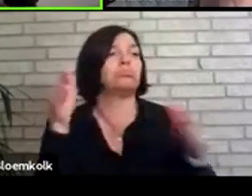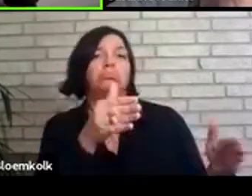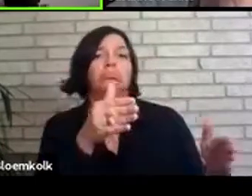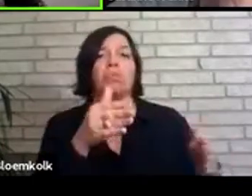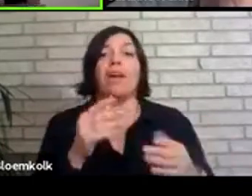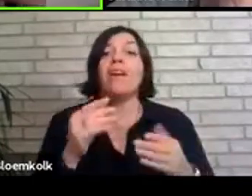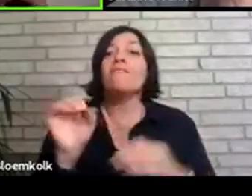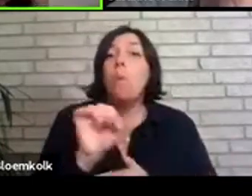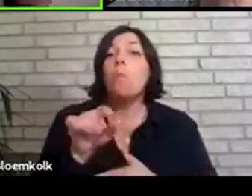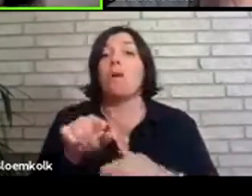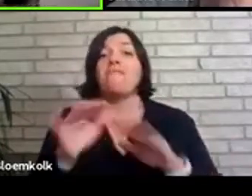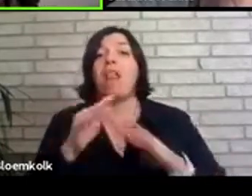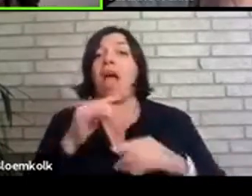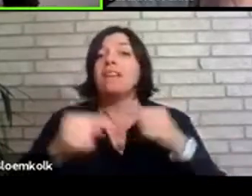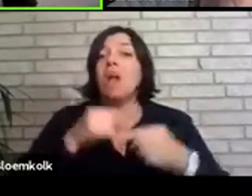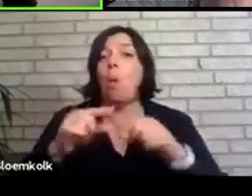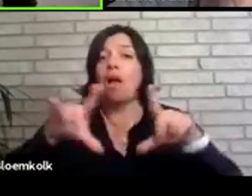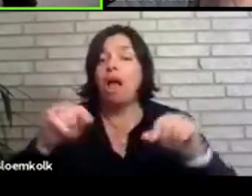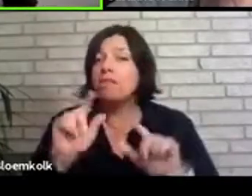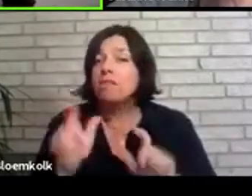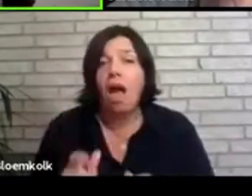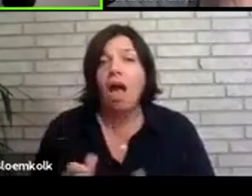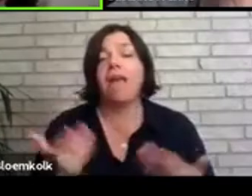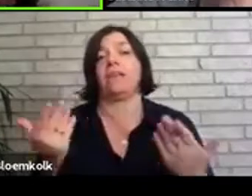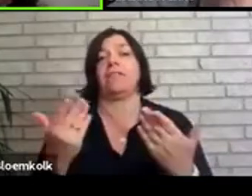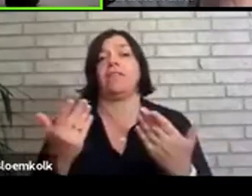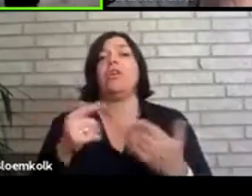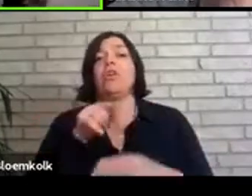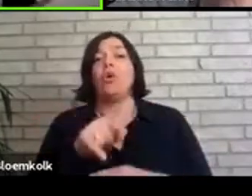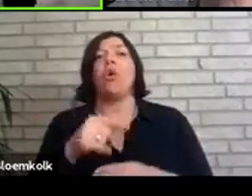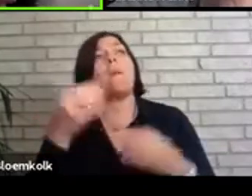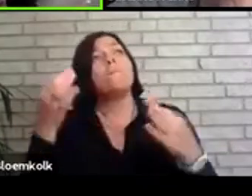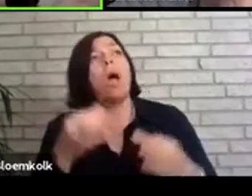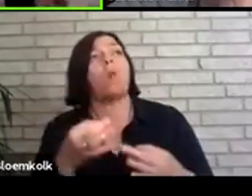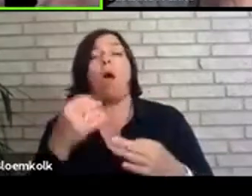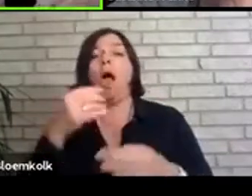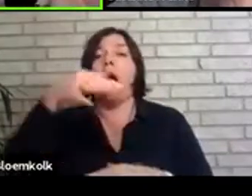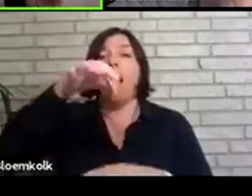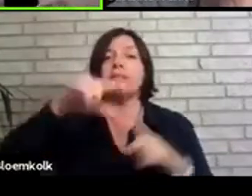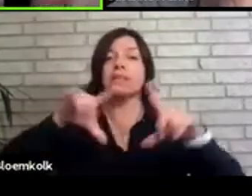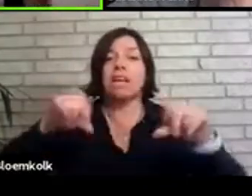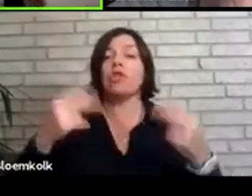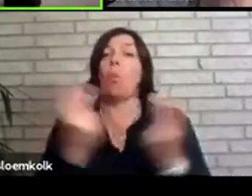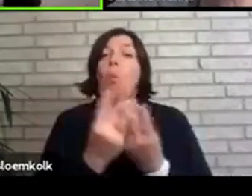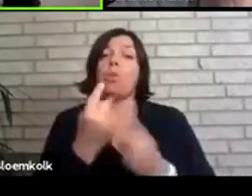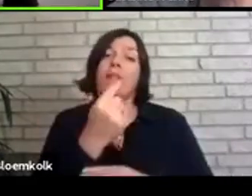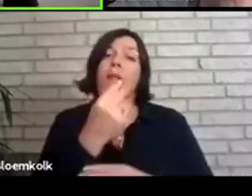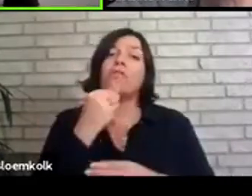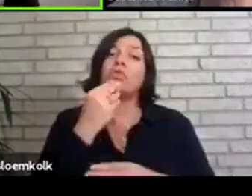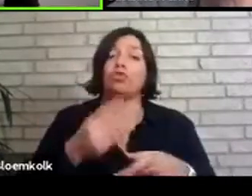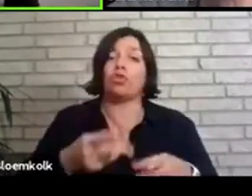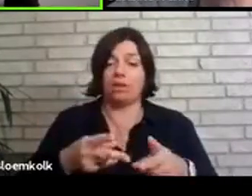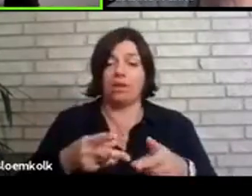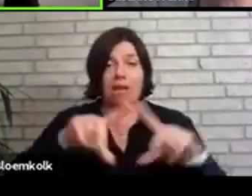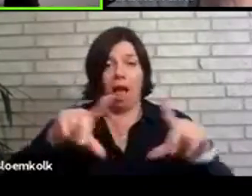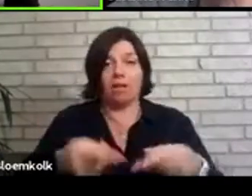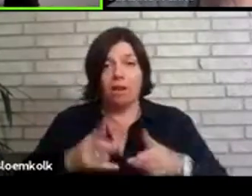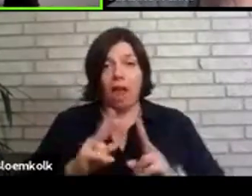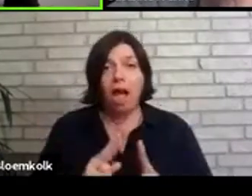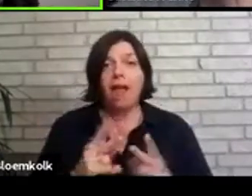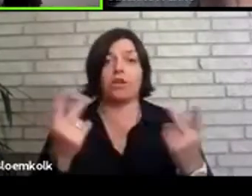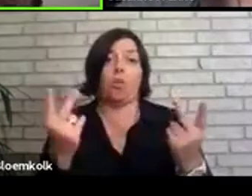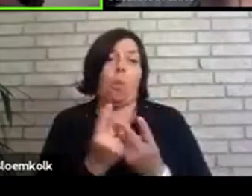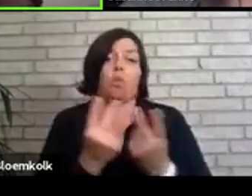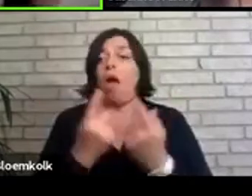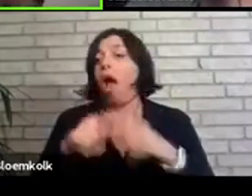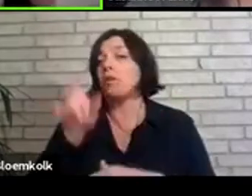über Saisonpakete oder Einzeltickets ins Stadion oder über geliehene Karten oder so halb vererbte Karten, die man dann